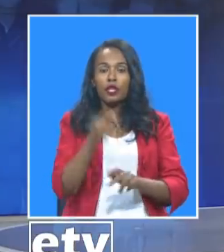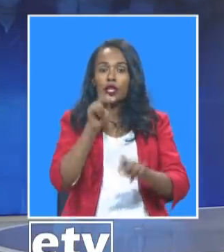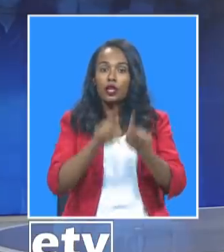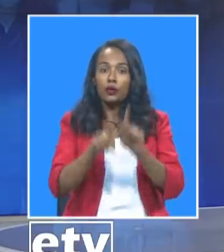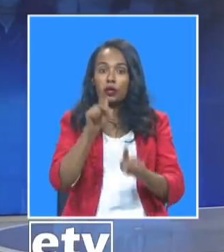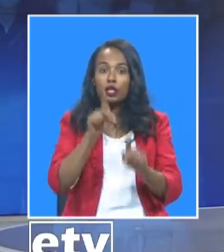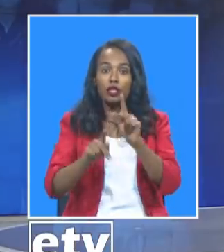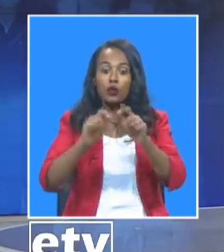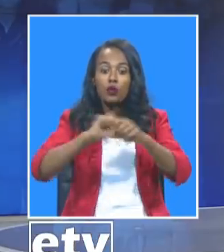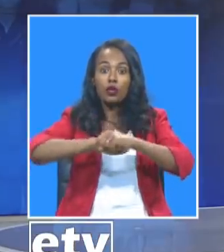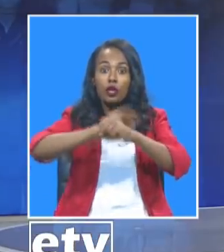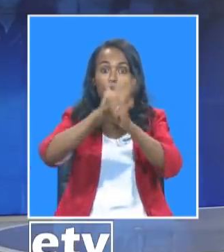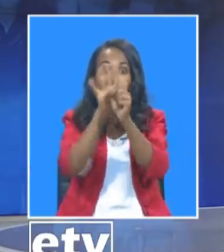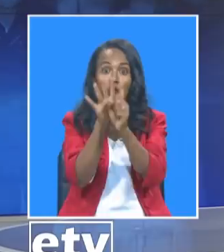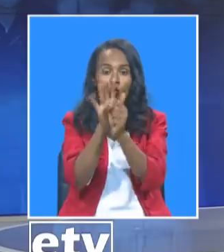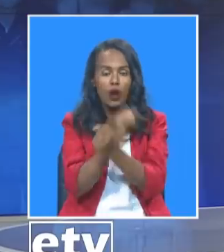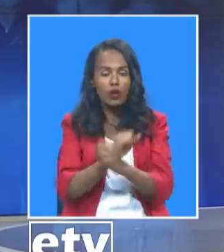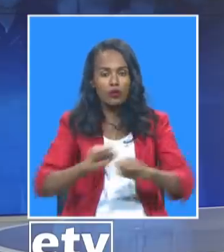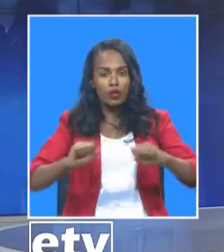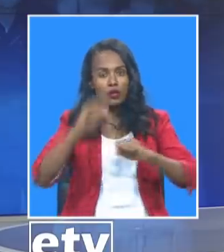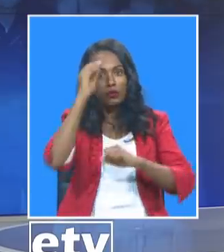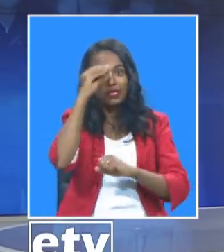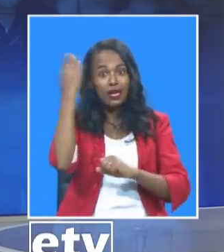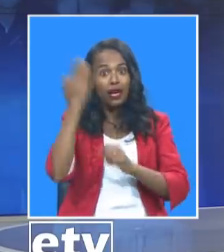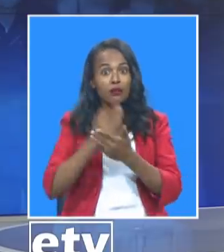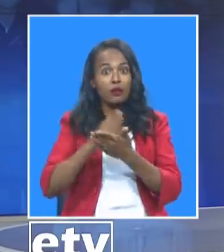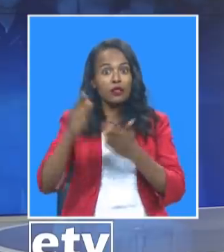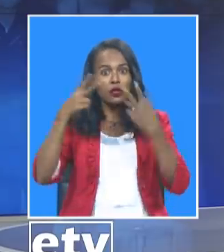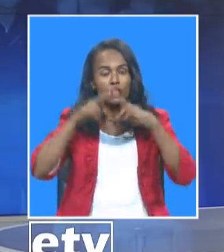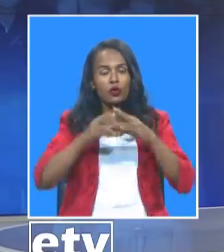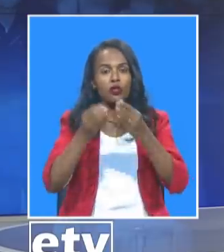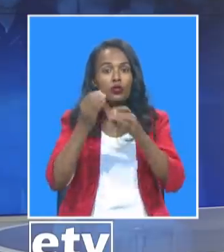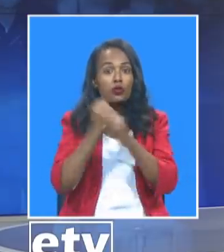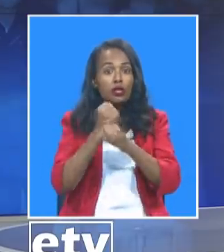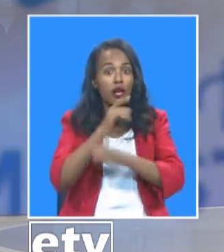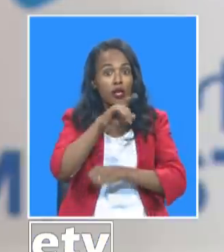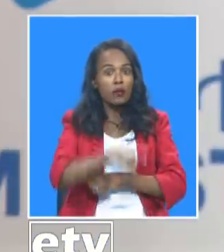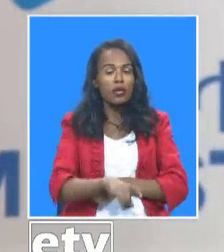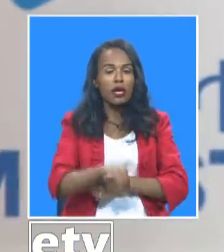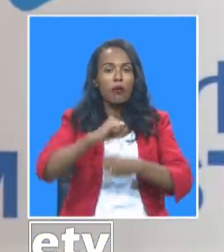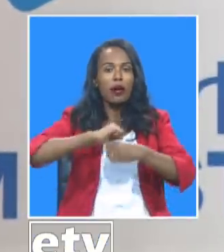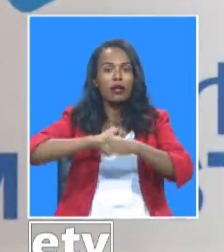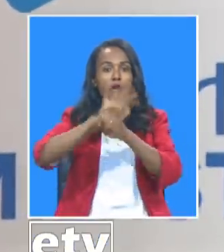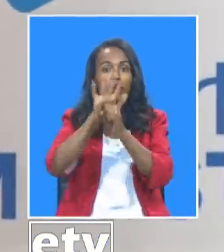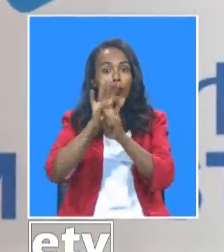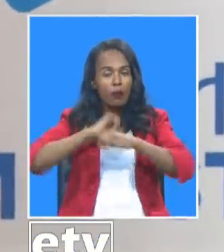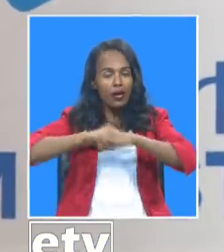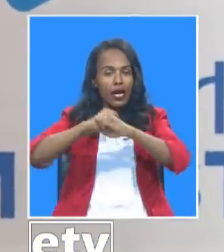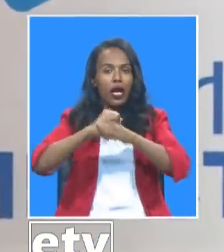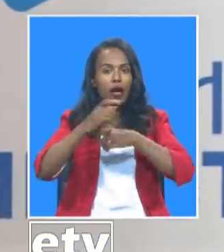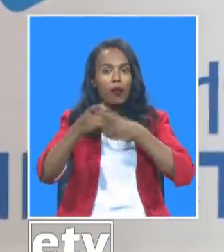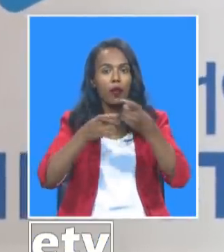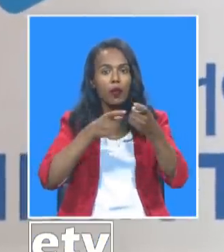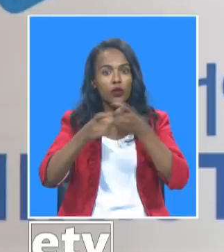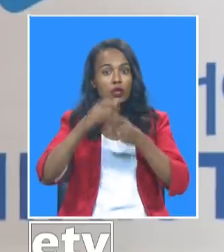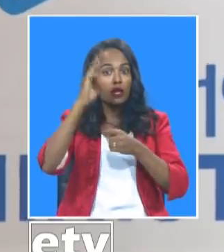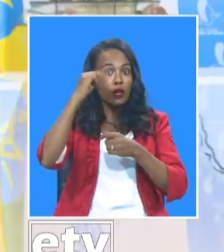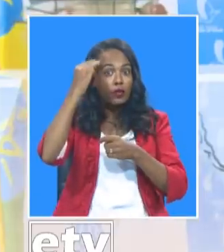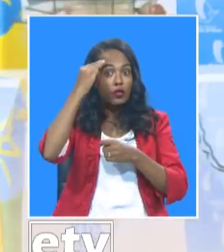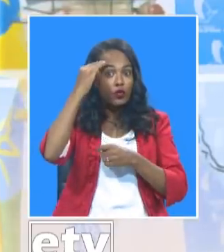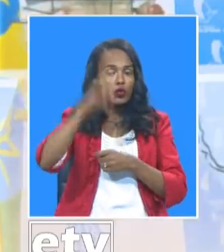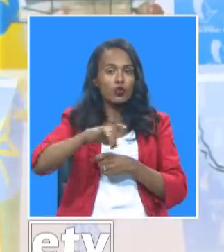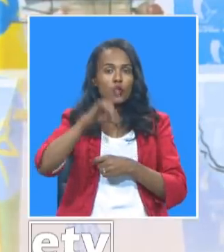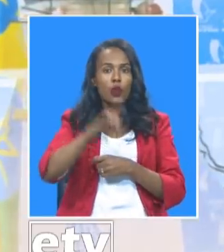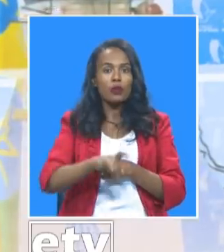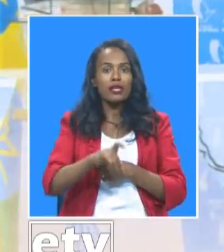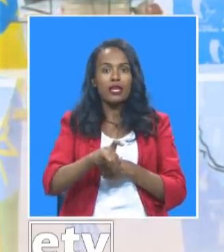ህብረተሰቡ የኮሮና ቫይረስን ለመግታት መዘናጋትን በማስወገድ ትኩረት ሰጥቶ ሊሰራ እንደሚገባ የኮቪድ-19 መከላከልና መቆጣጠር የሚኒስትሮች ኮሚቴና